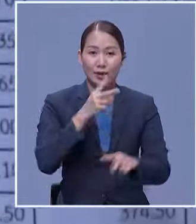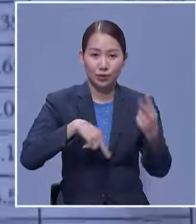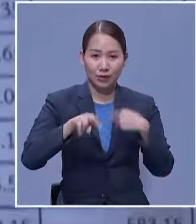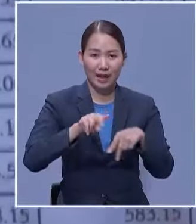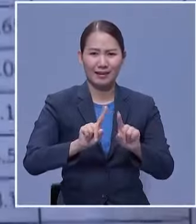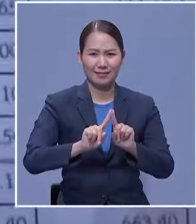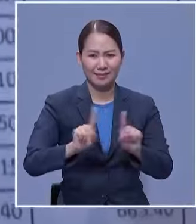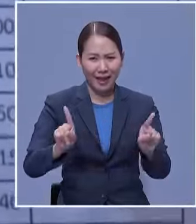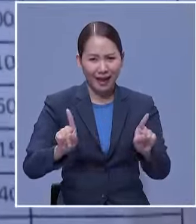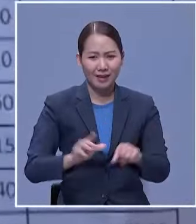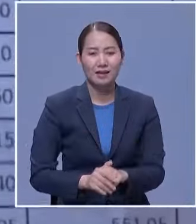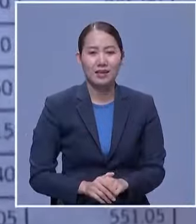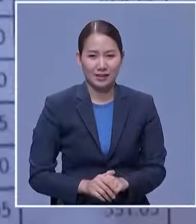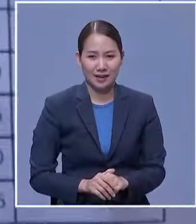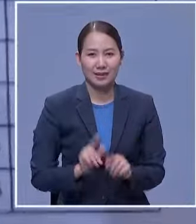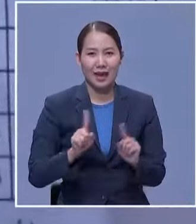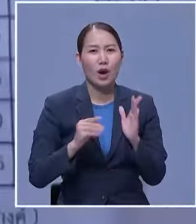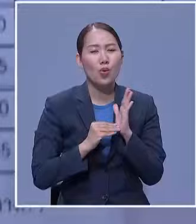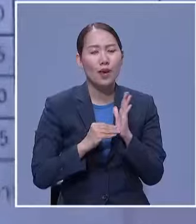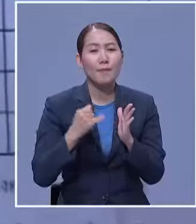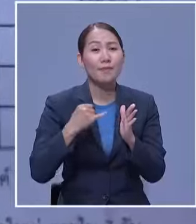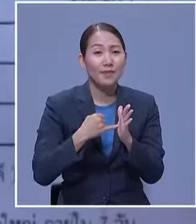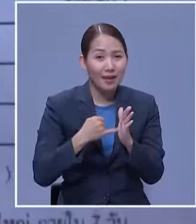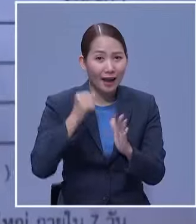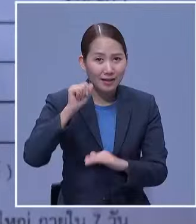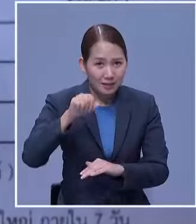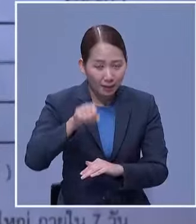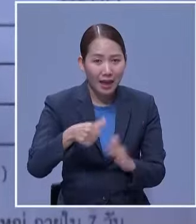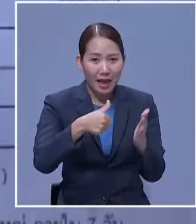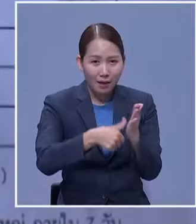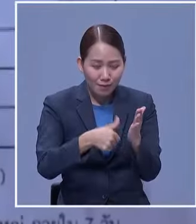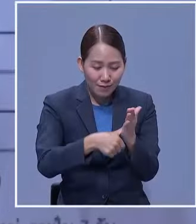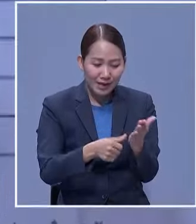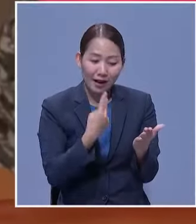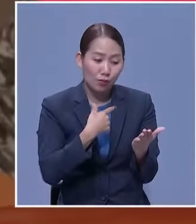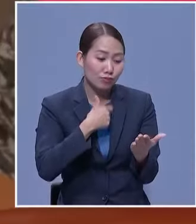ไม่เหมือนกรุงเทพที่ส่งเข้าแอปทุกเดือนเนี่ย สุดท้ายรวบยอดมา เป็นหมื่น